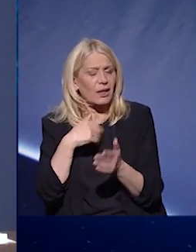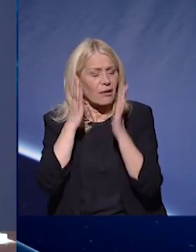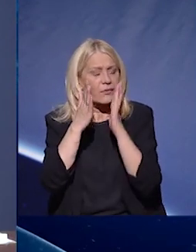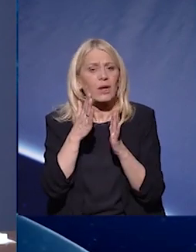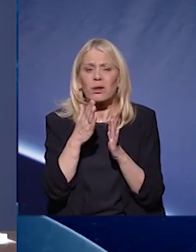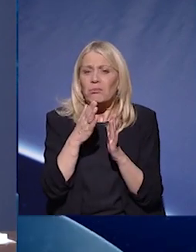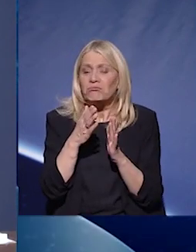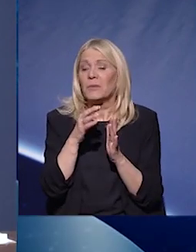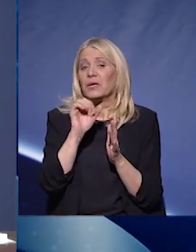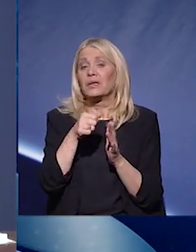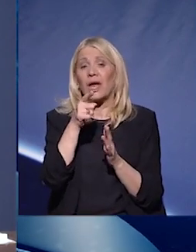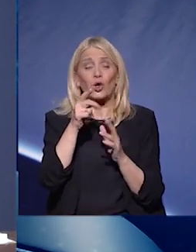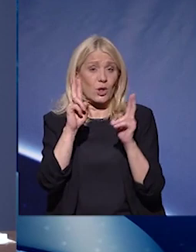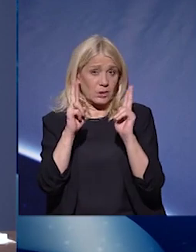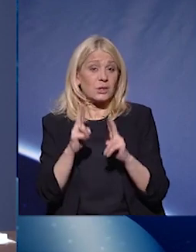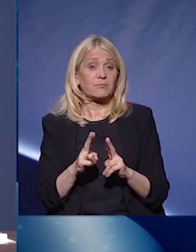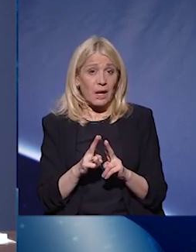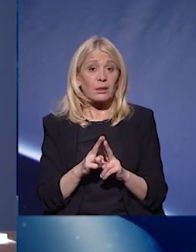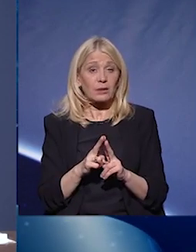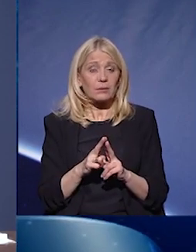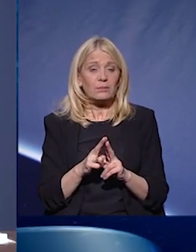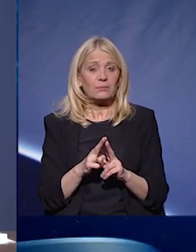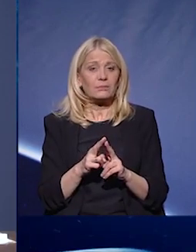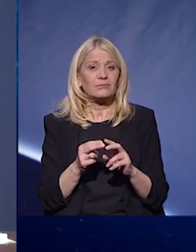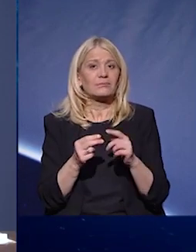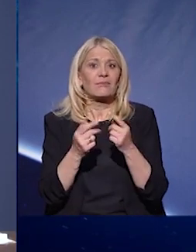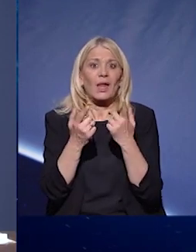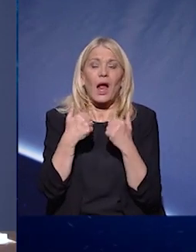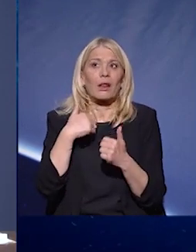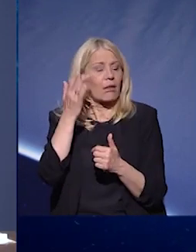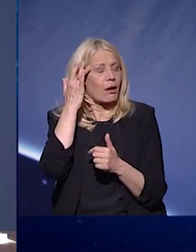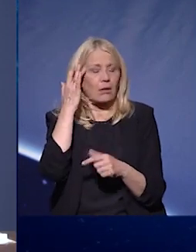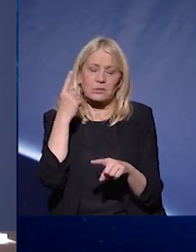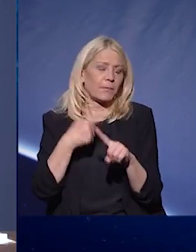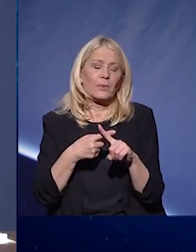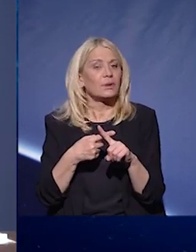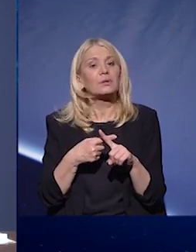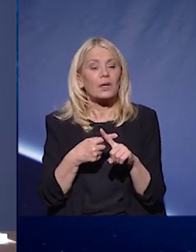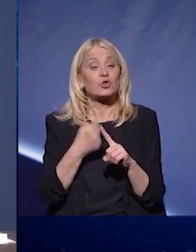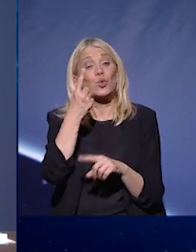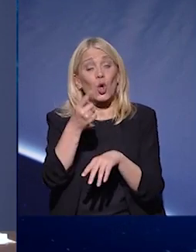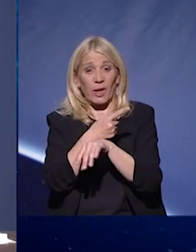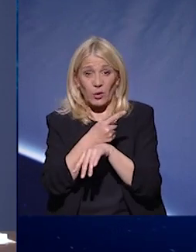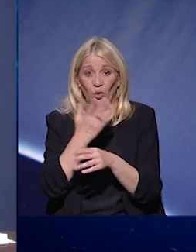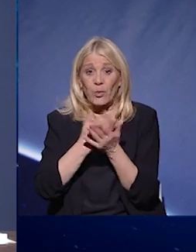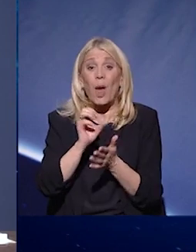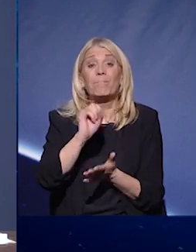se to smanjilo, ali ne znam tačno. Znači, u jednom trenutku